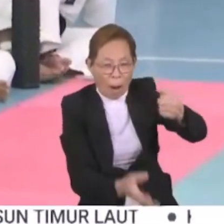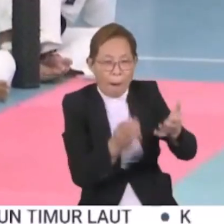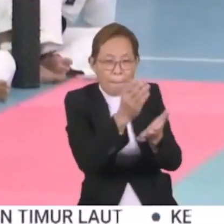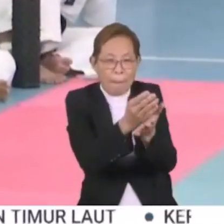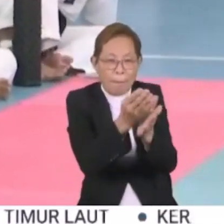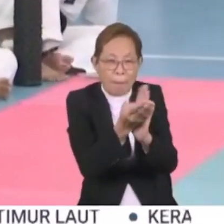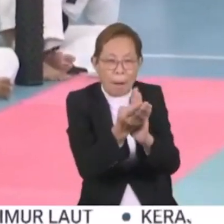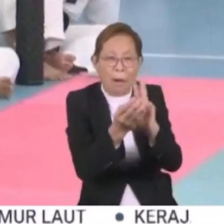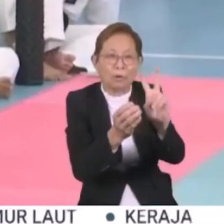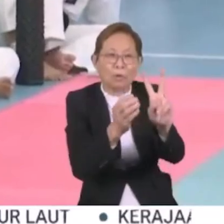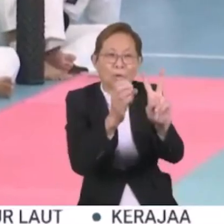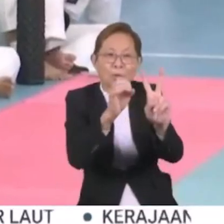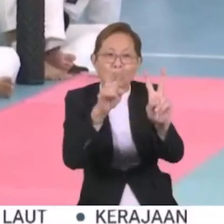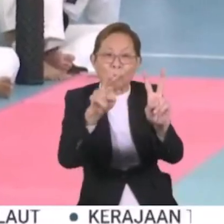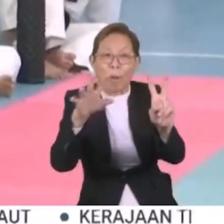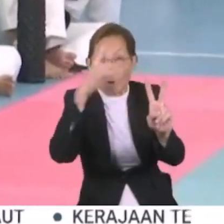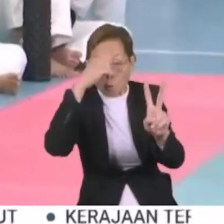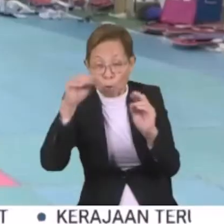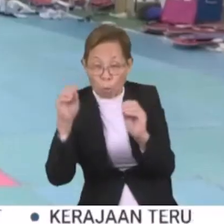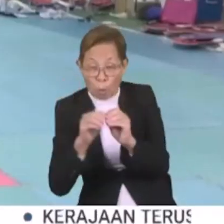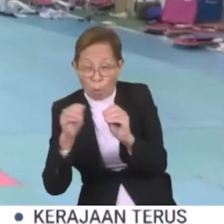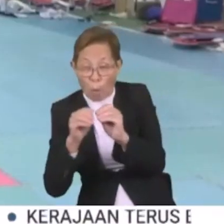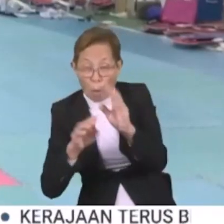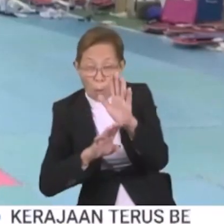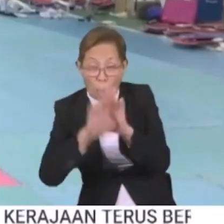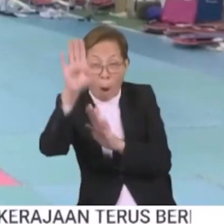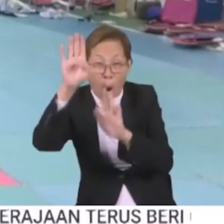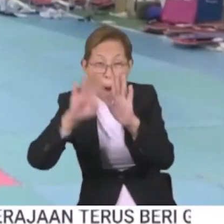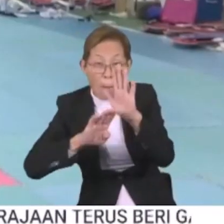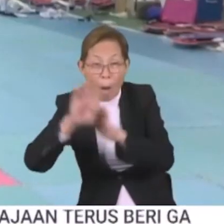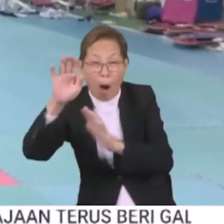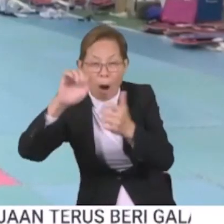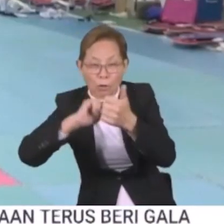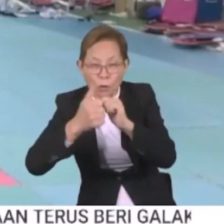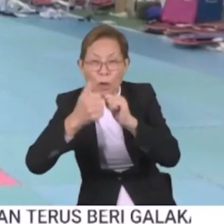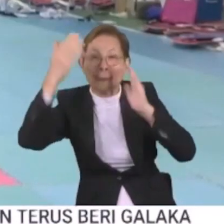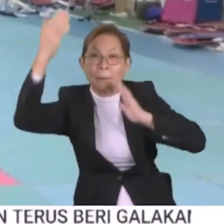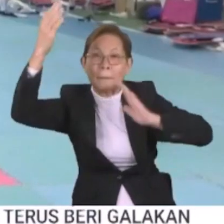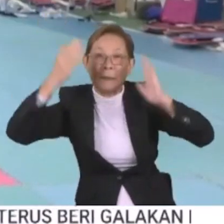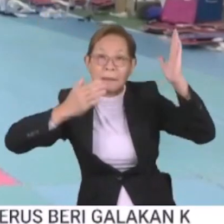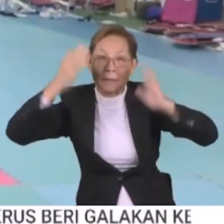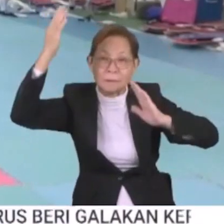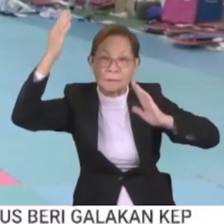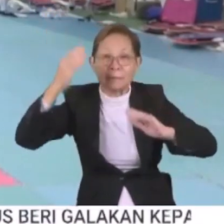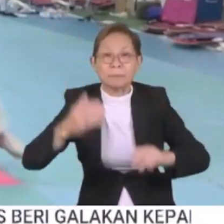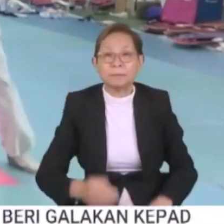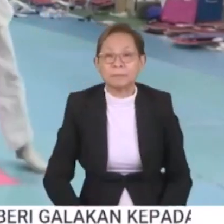belanjawan 2025 bagi memperhebat pembangunan sukan di negara ini.